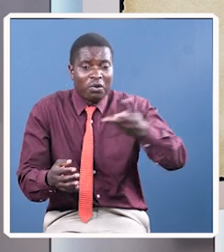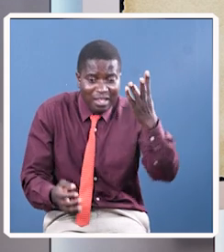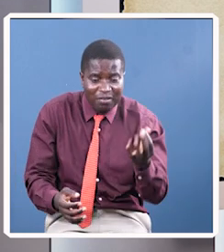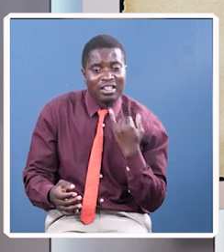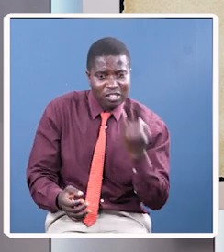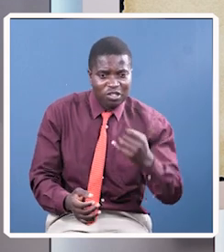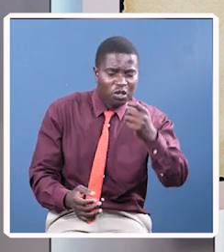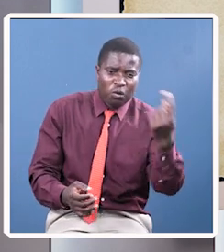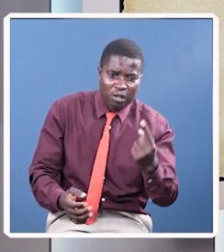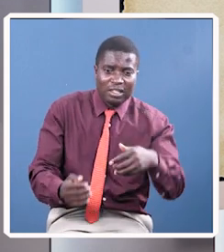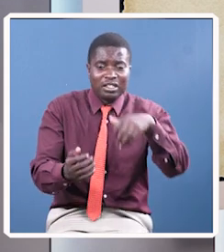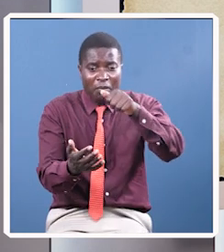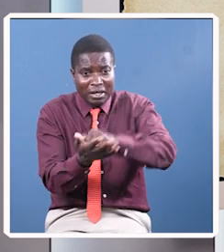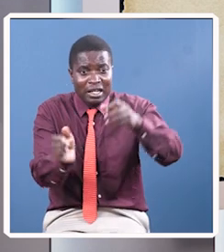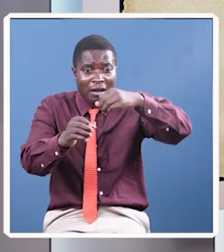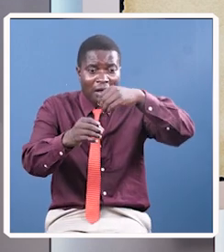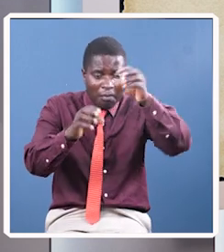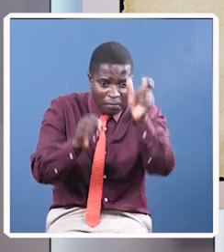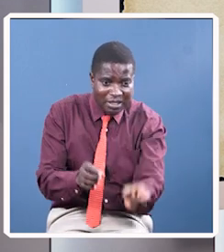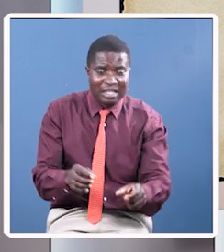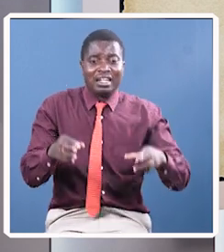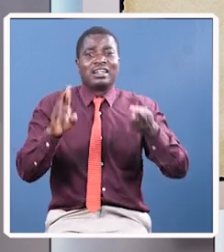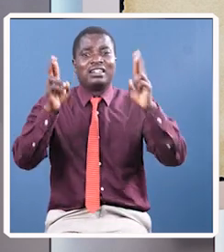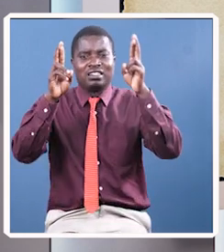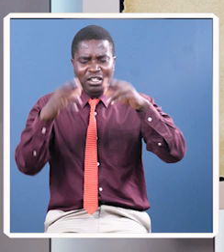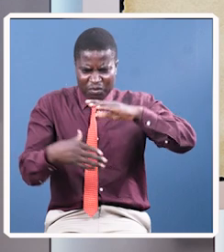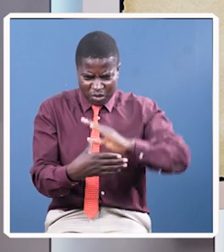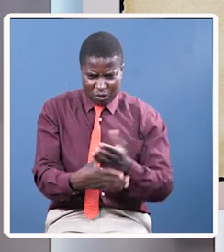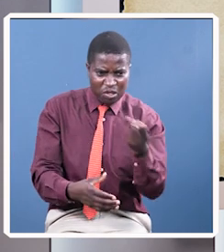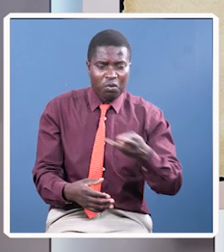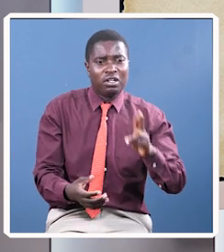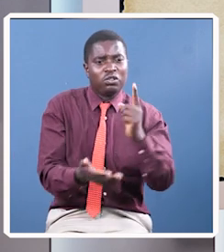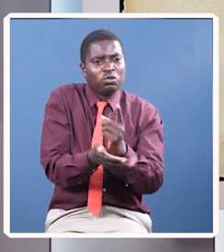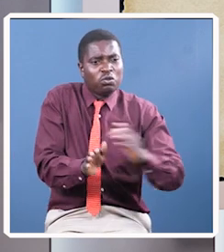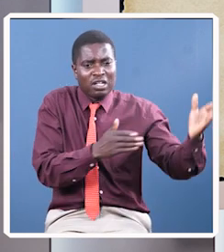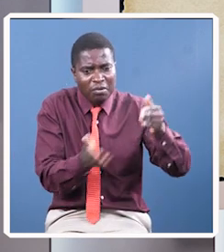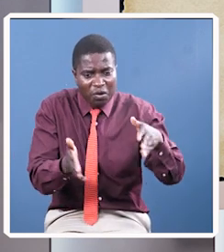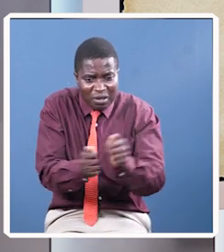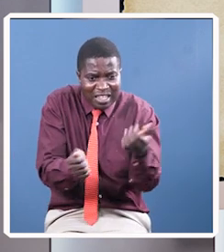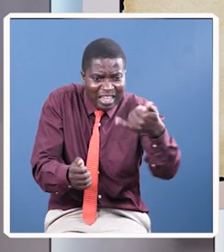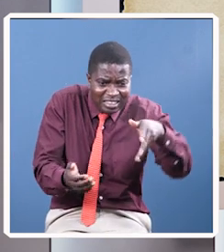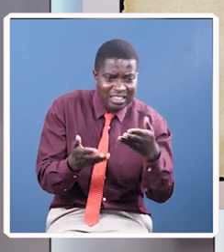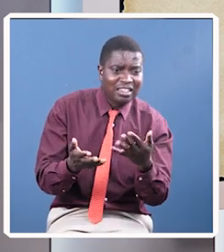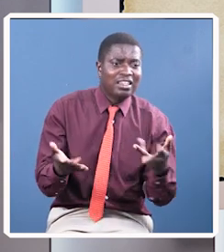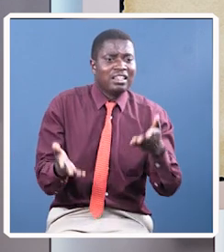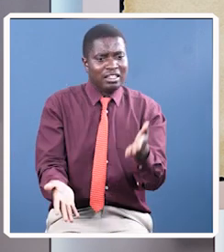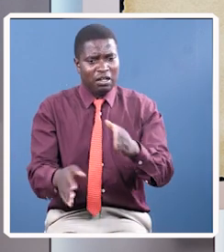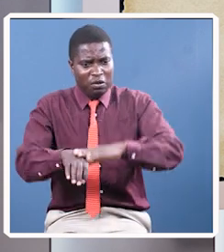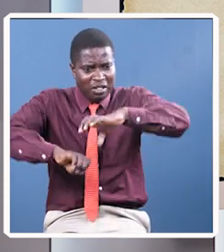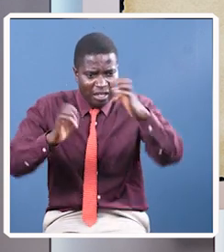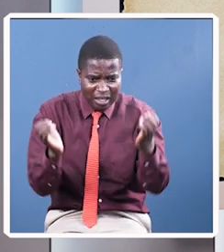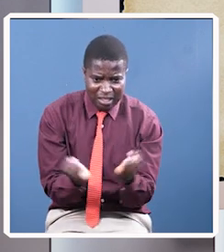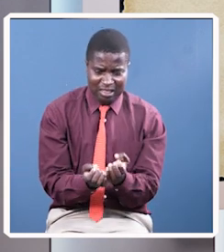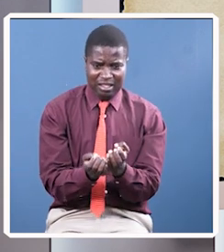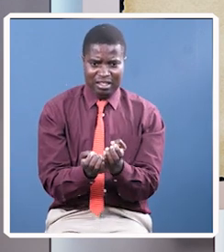ndozvinofumisa kwazvo. Nekuti hatina kuenda chinhu panyika, saka hatigona kubudawo nechinhu. Saka mprofita wenema